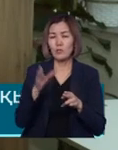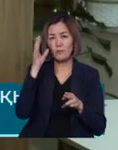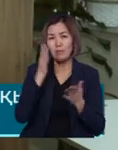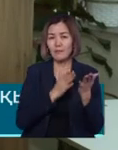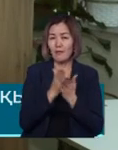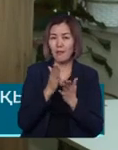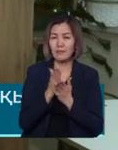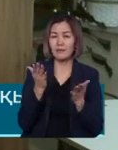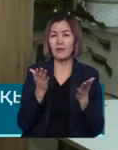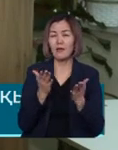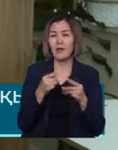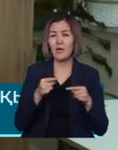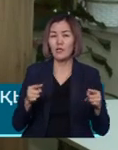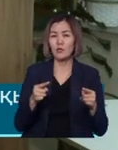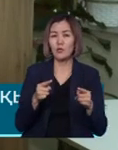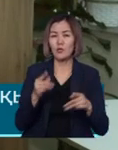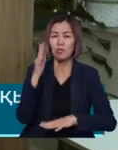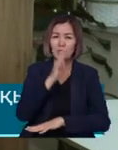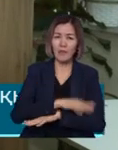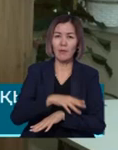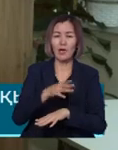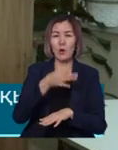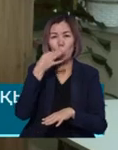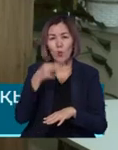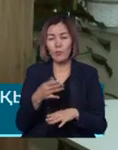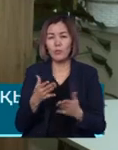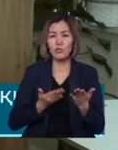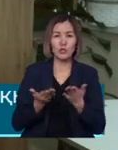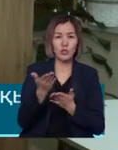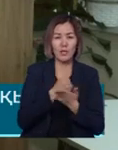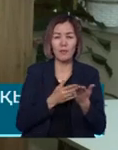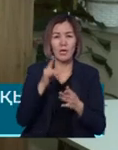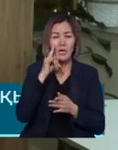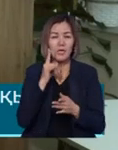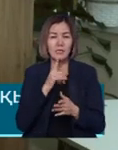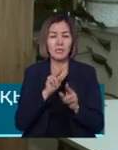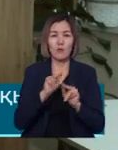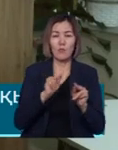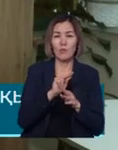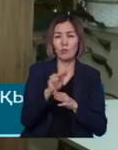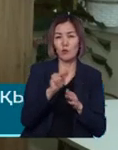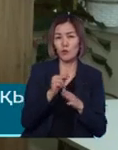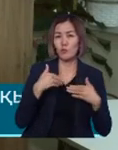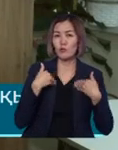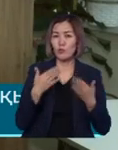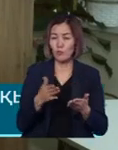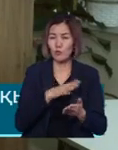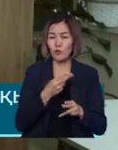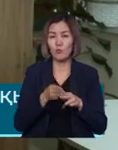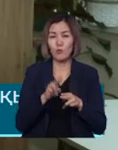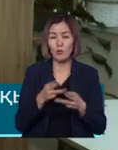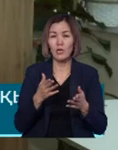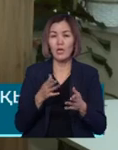саласында трендтерді, тәжірибелерді ізденіп, осы елімізге әкеліп, осы мұғалімдерге тікелей беріп отыр. Бұл